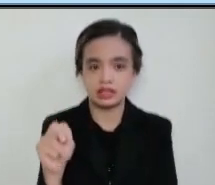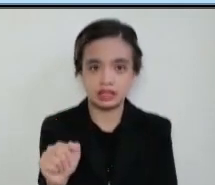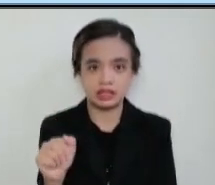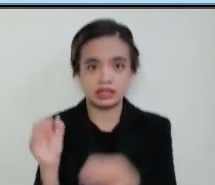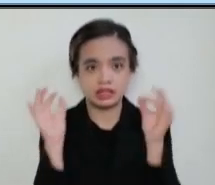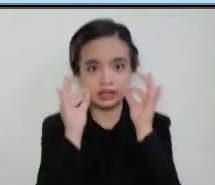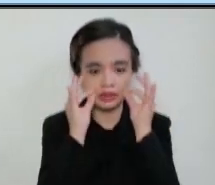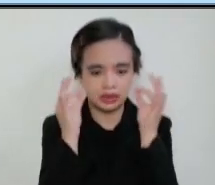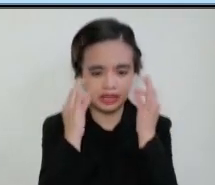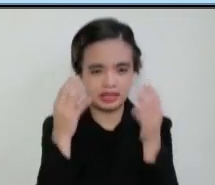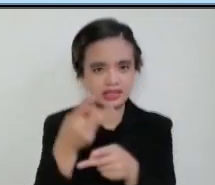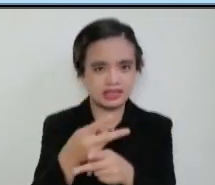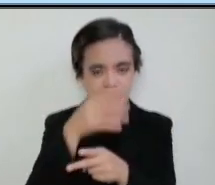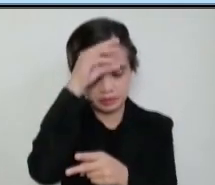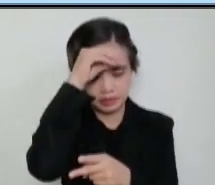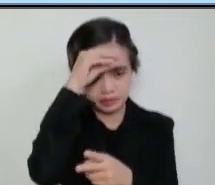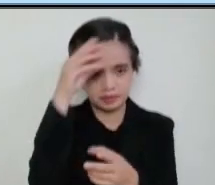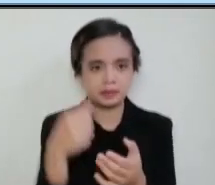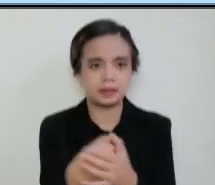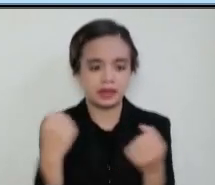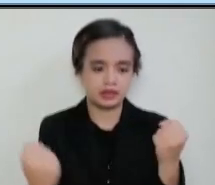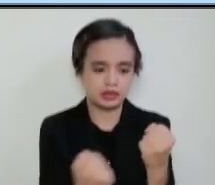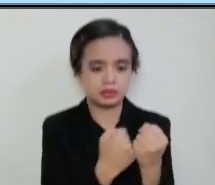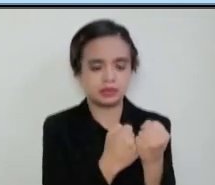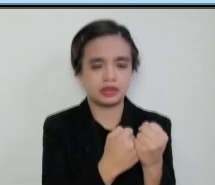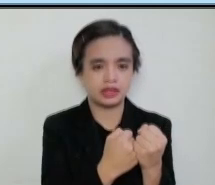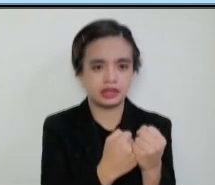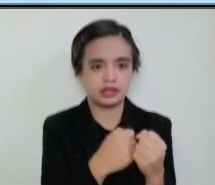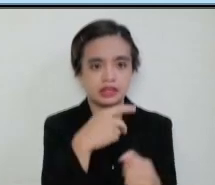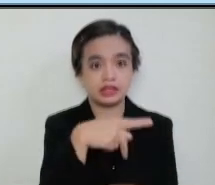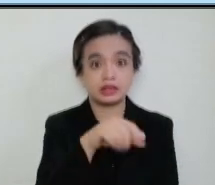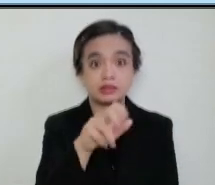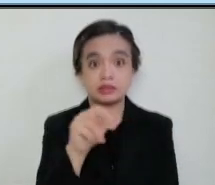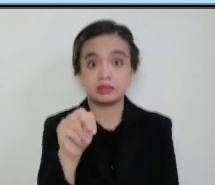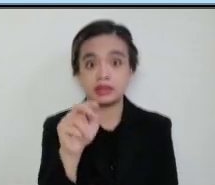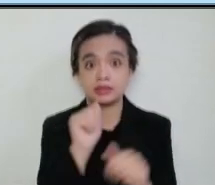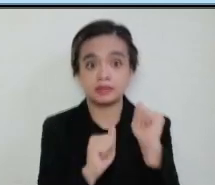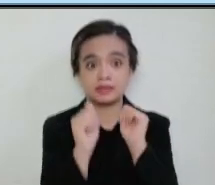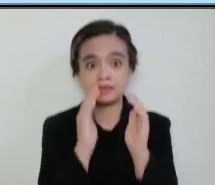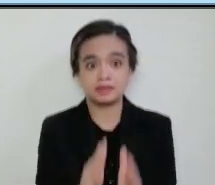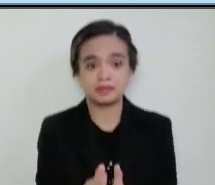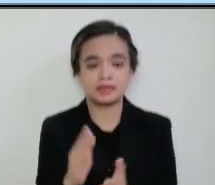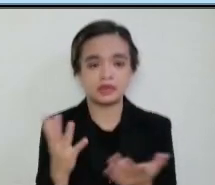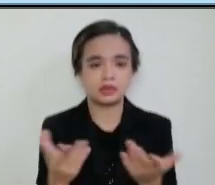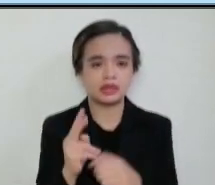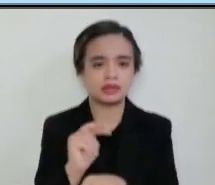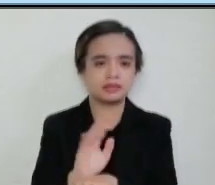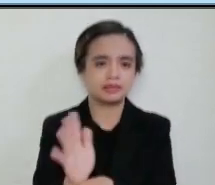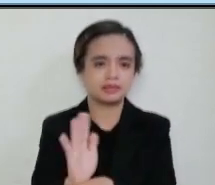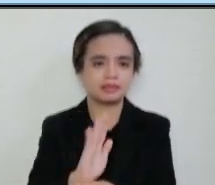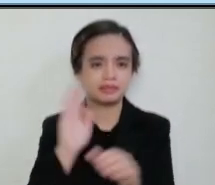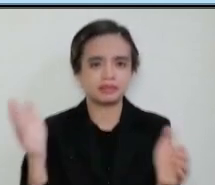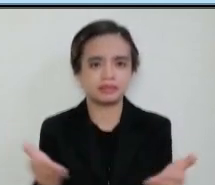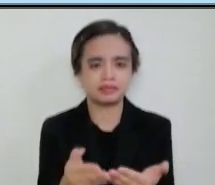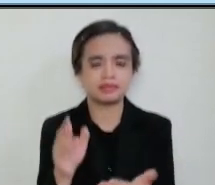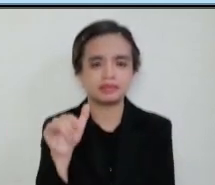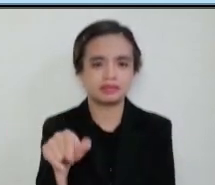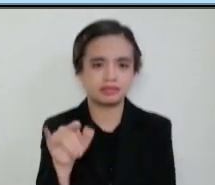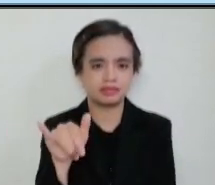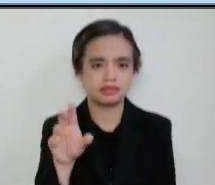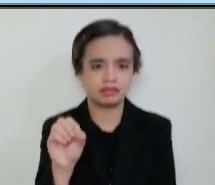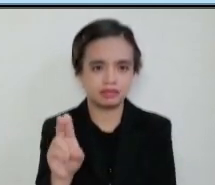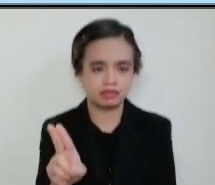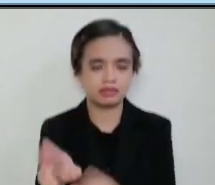aktor. Nakilala ang aktor na si Penn Badgley bilang si Joe Goldberg sa Netflix series na You at Dan Humphrey sa